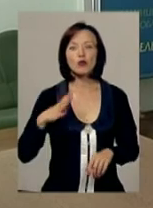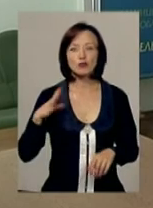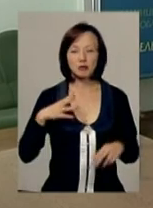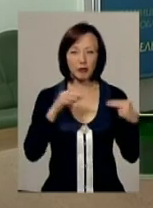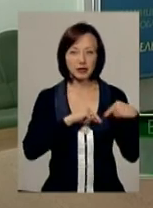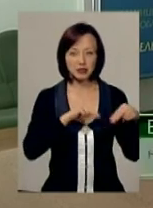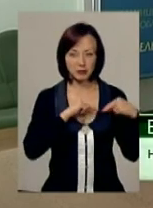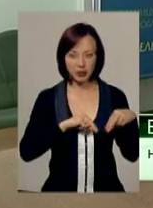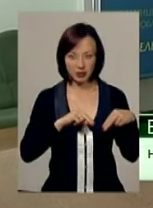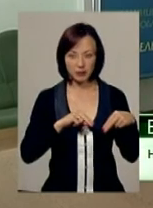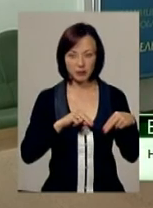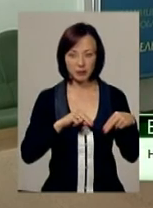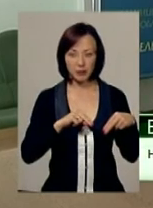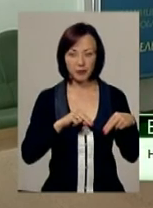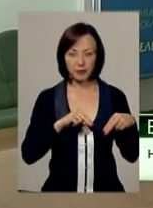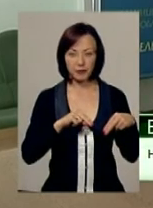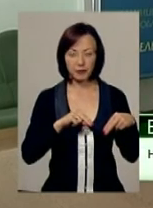працівників, і